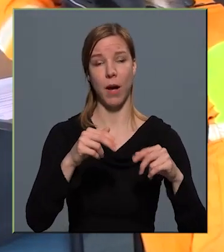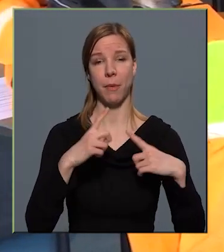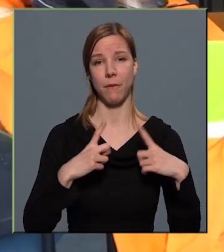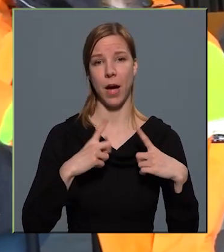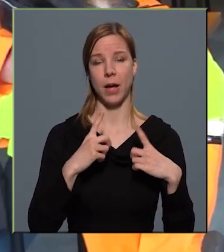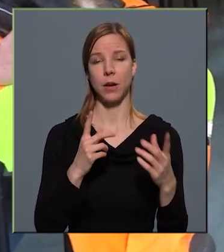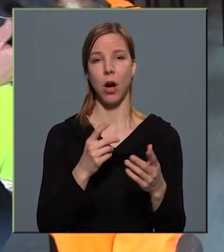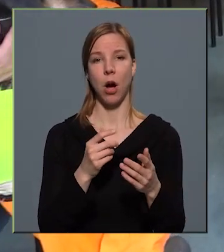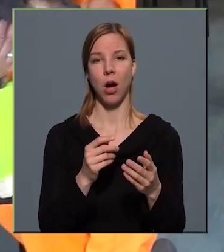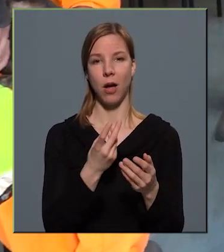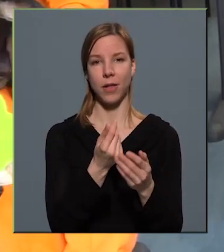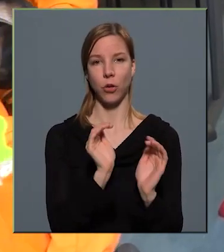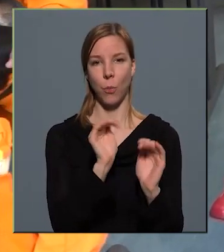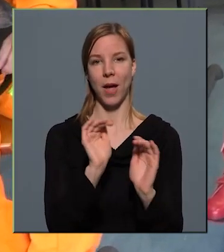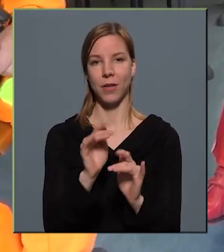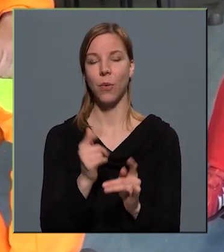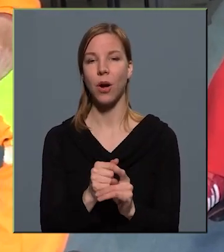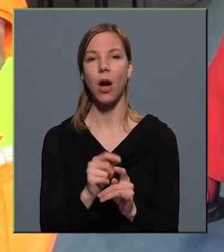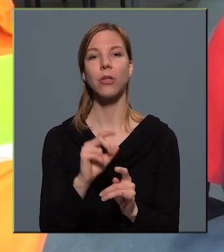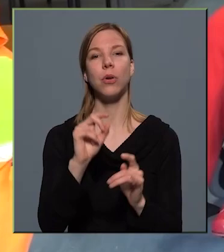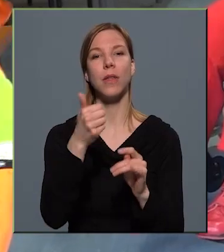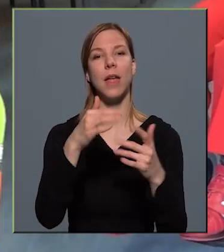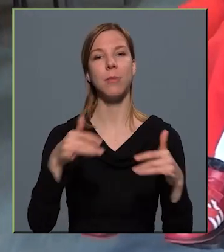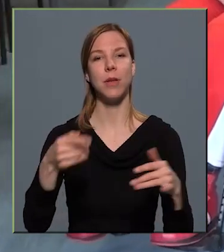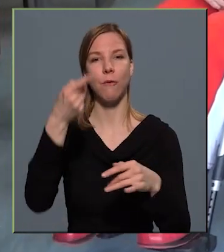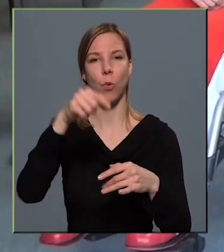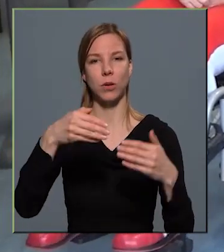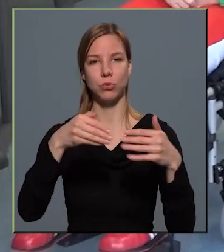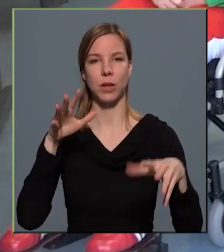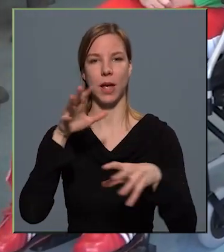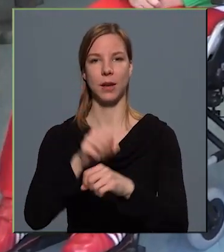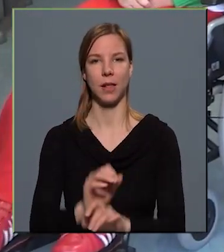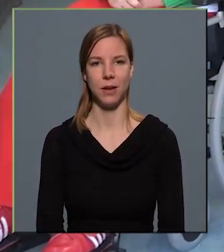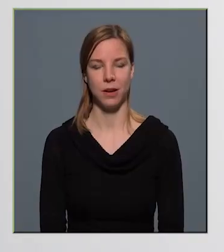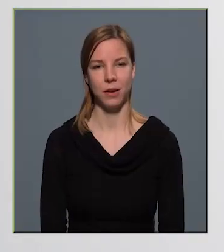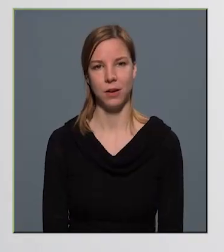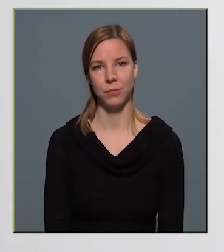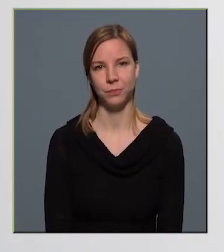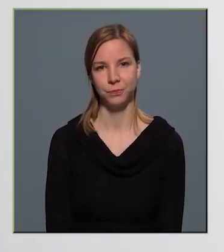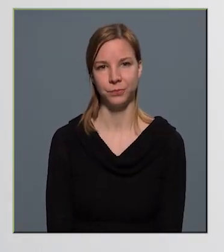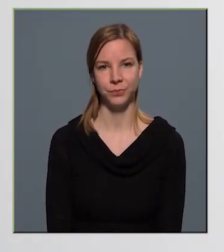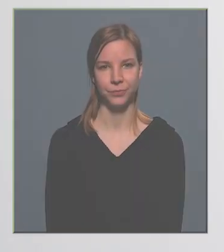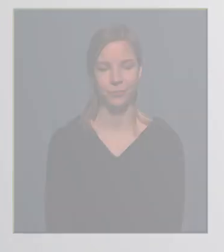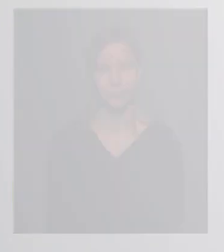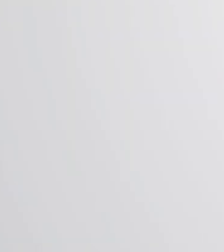megálmodott 1 millió forintos álomhatárt mihamarabb elérjék.